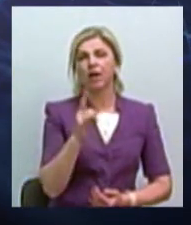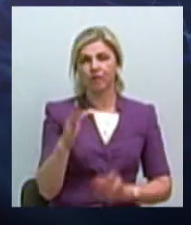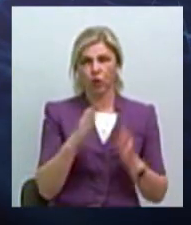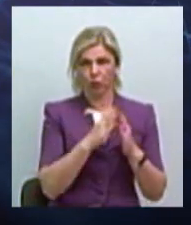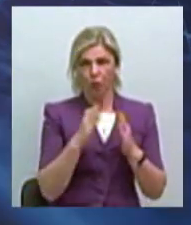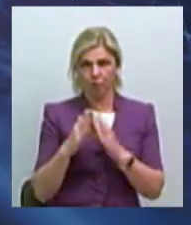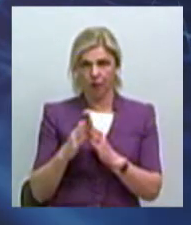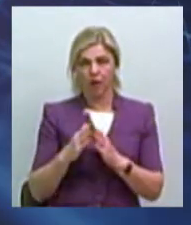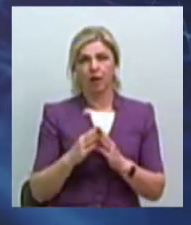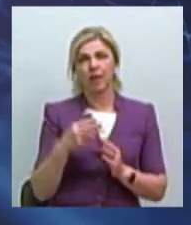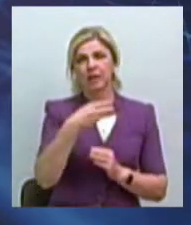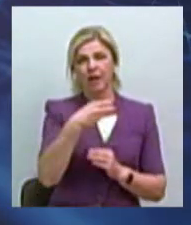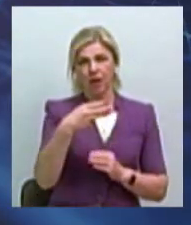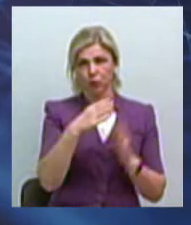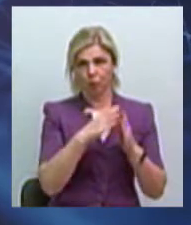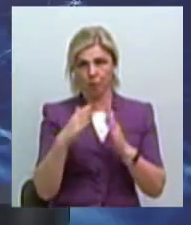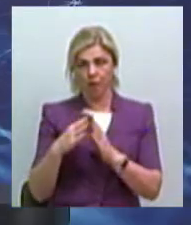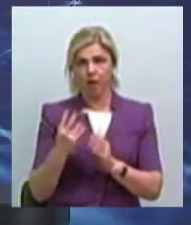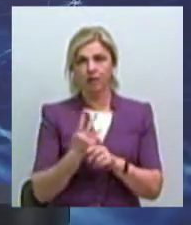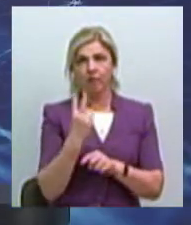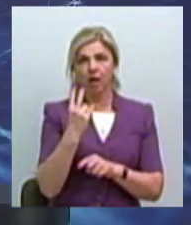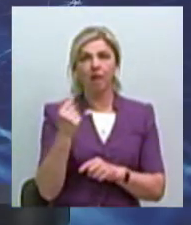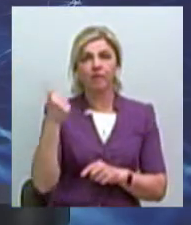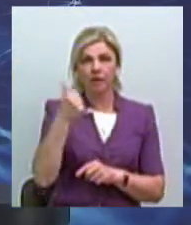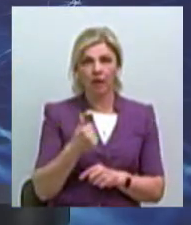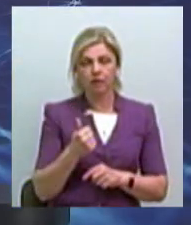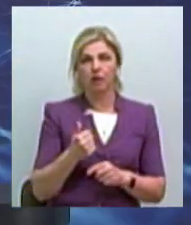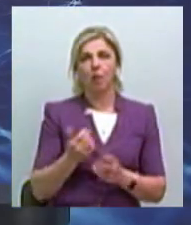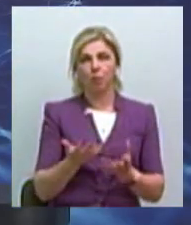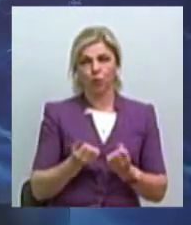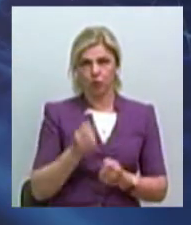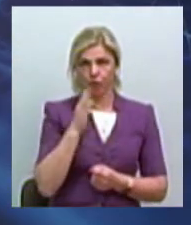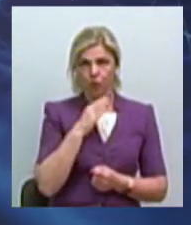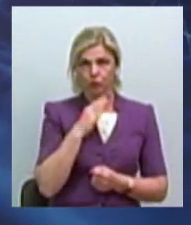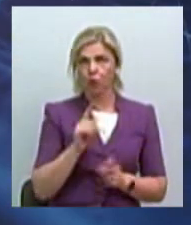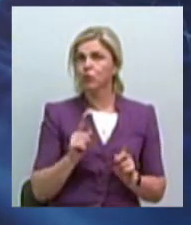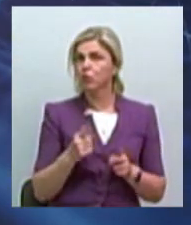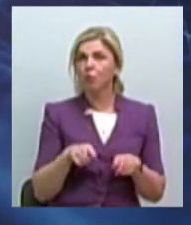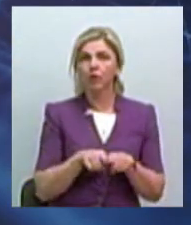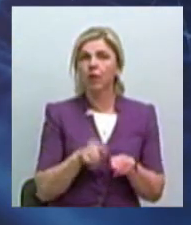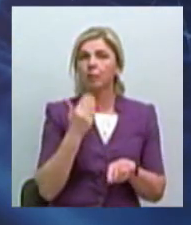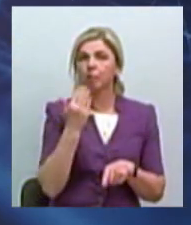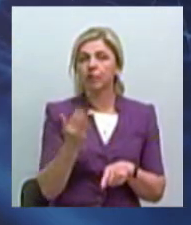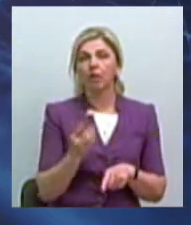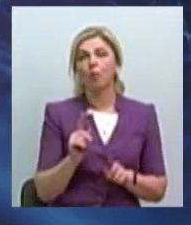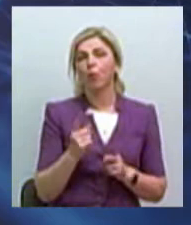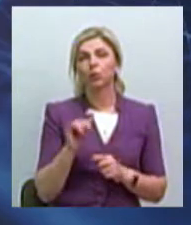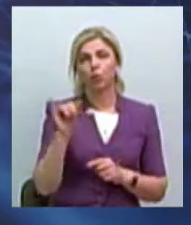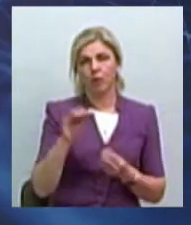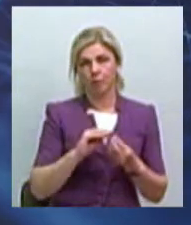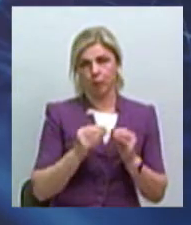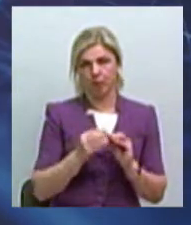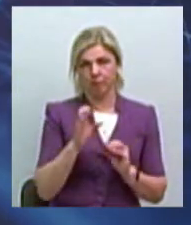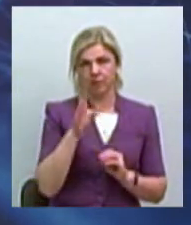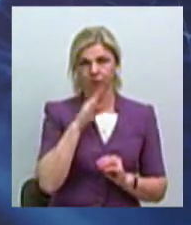будинки трьохповерхові два рази на тиждень всього отримують воду. А чому так? Тільки два рази на тиждень? Тому що в них проблема з